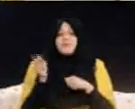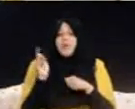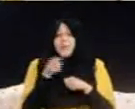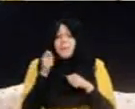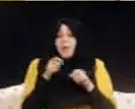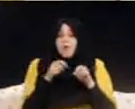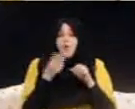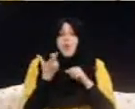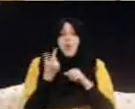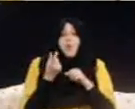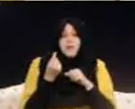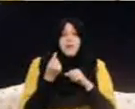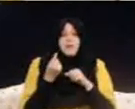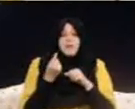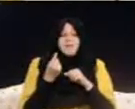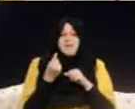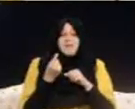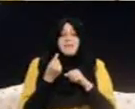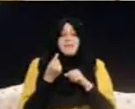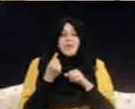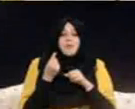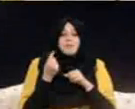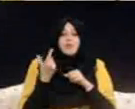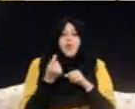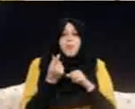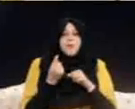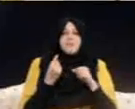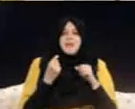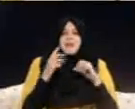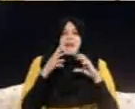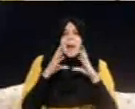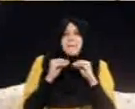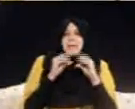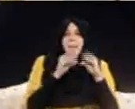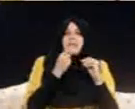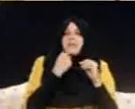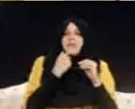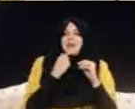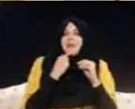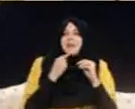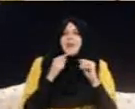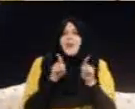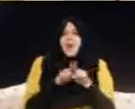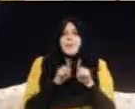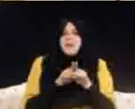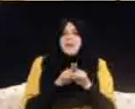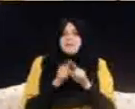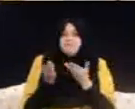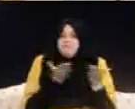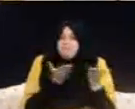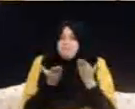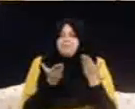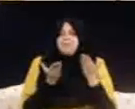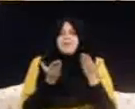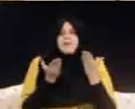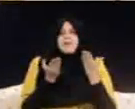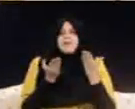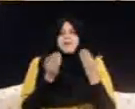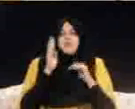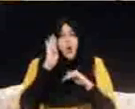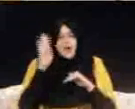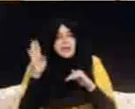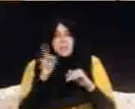في سورة الروم، ومع الطمأنينة، ومع المعاملة بالحسنى والمعاشرة بالحسنى. الطلاق